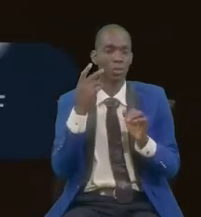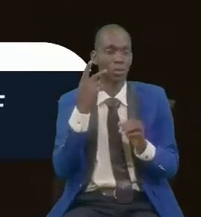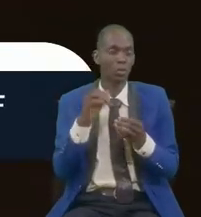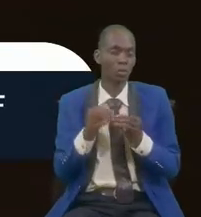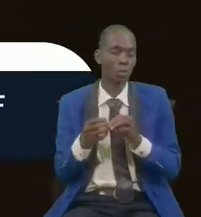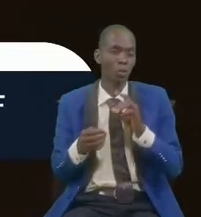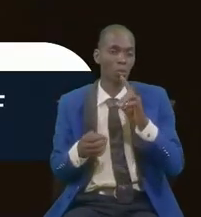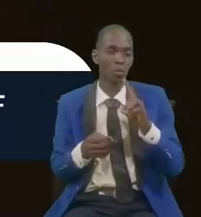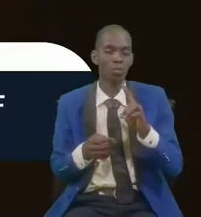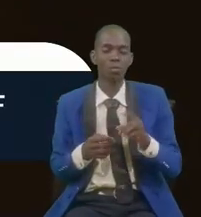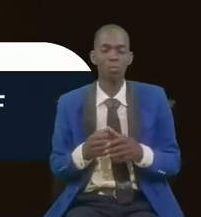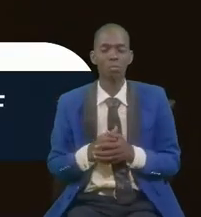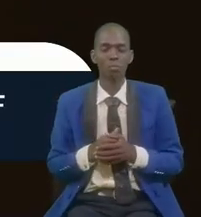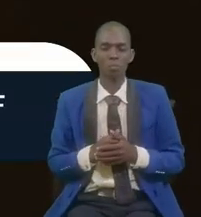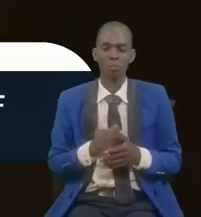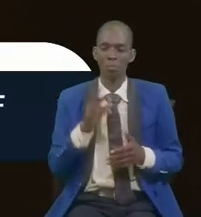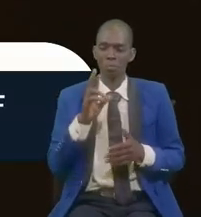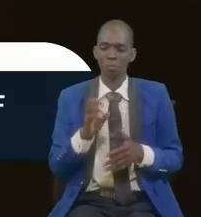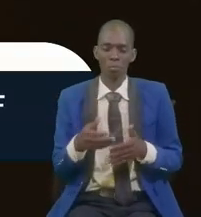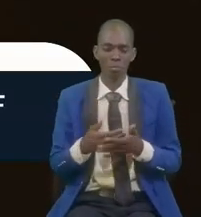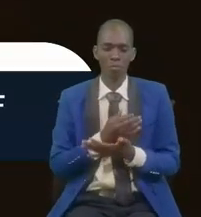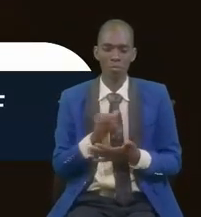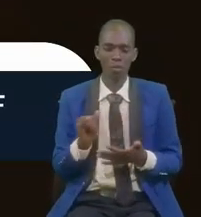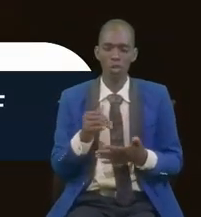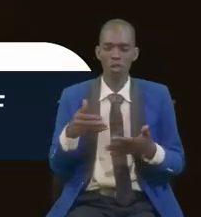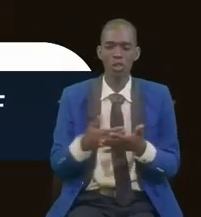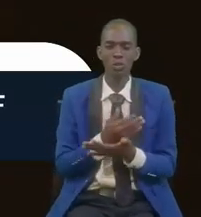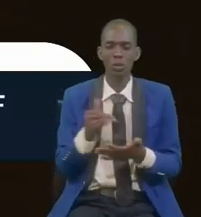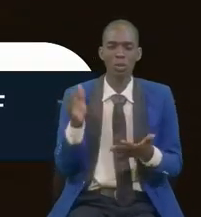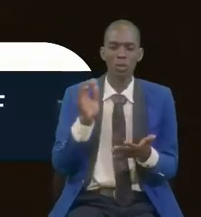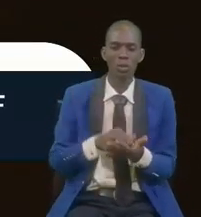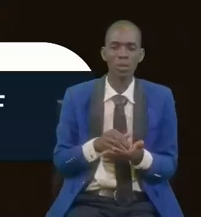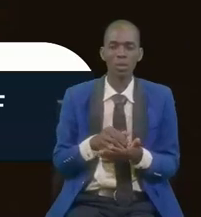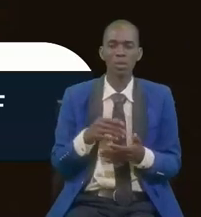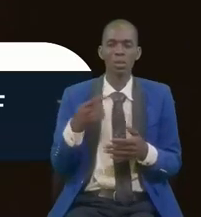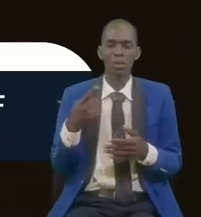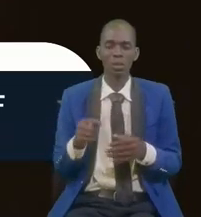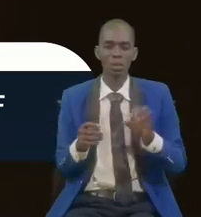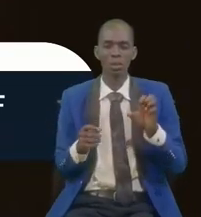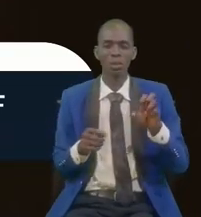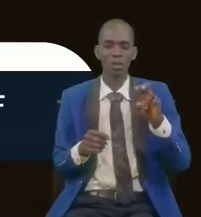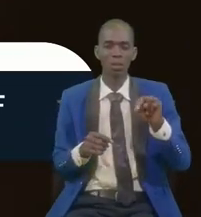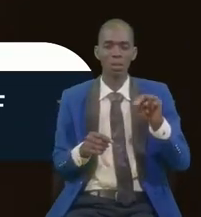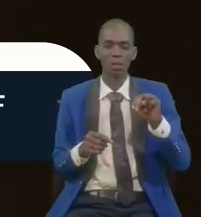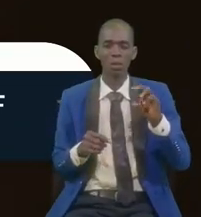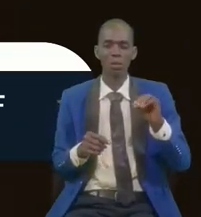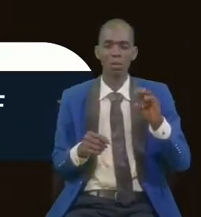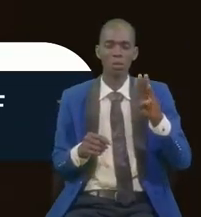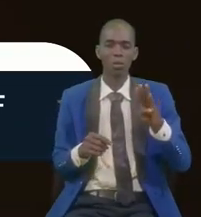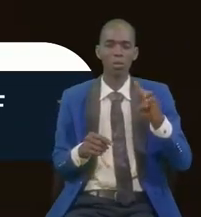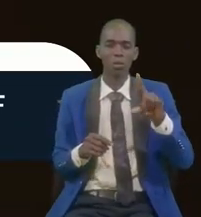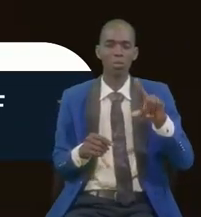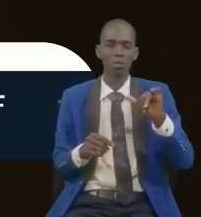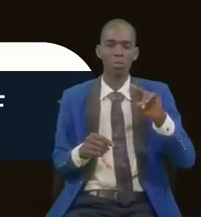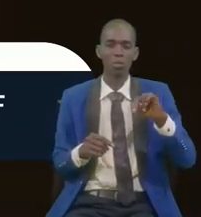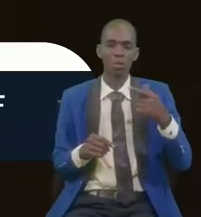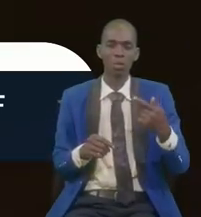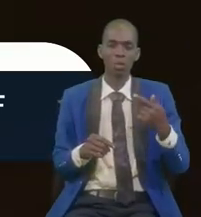C'est renouveler les prodiges en oblissant d'être prompt à